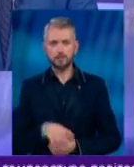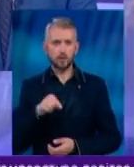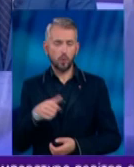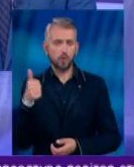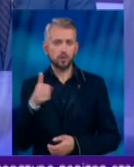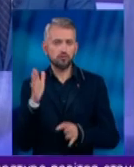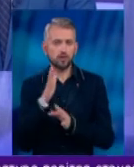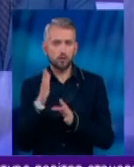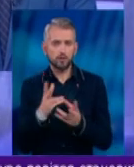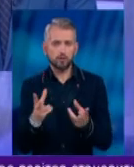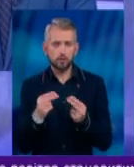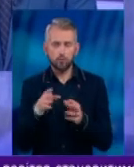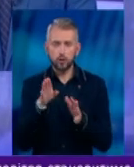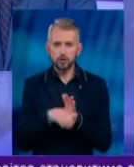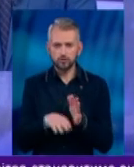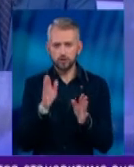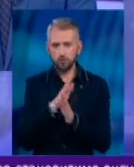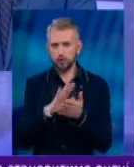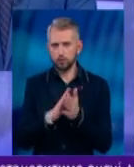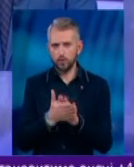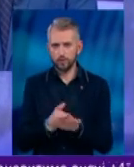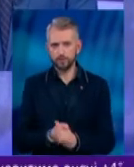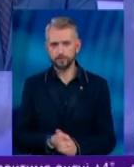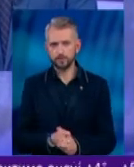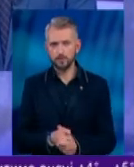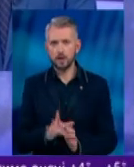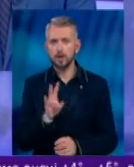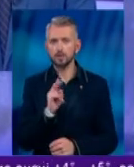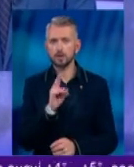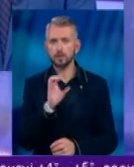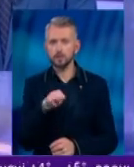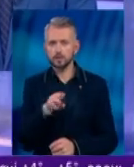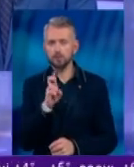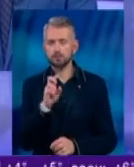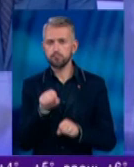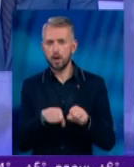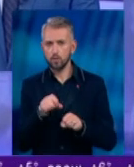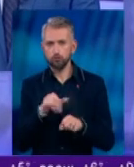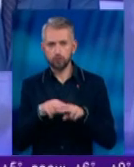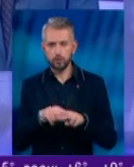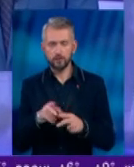Цього тижня синоптики прогнозують погіршення погодних умов. Nextbike у столиці. Чи